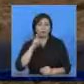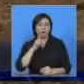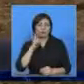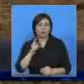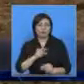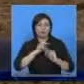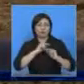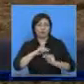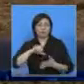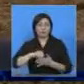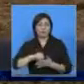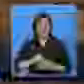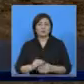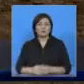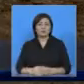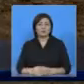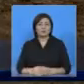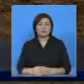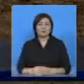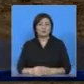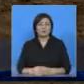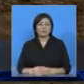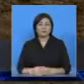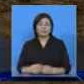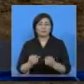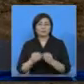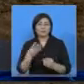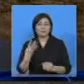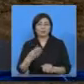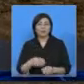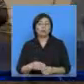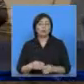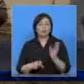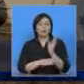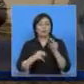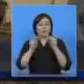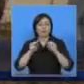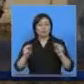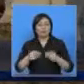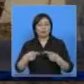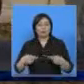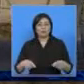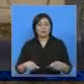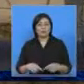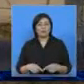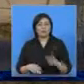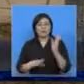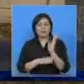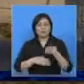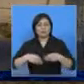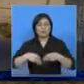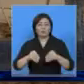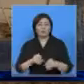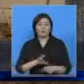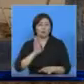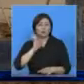мақсатында бірге атсалысып жатырған жайымыз бар. 14 түп шырша ағаш егіліп, және тал ағаштарда егіліп, жалпы суарып,